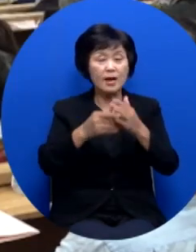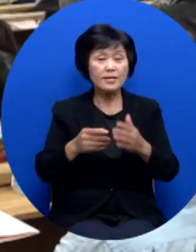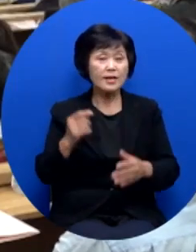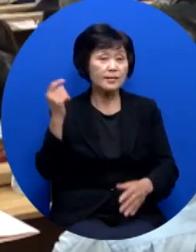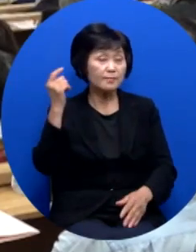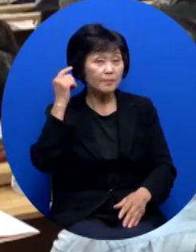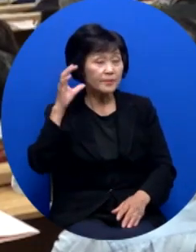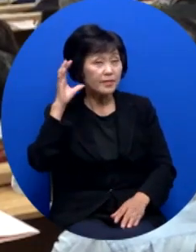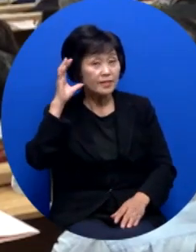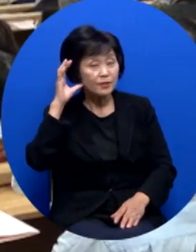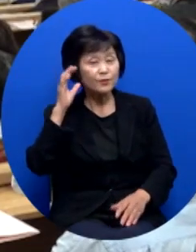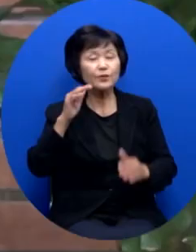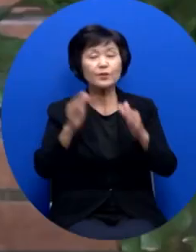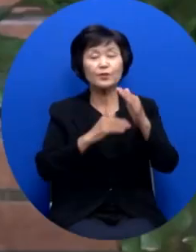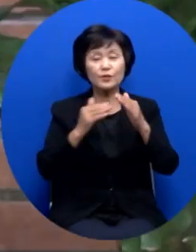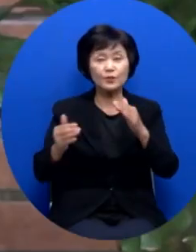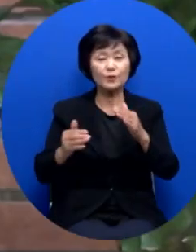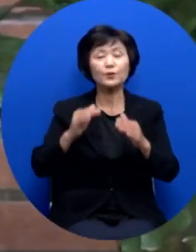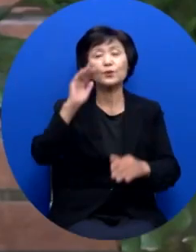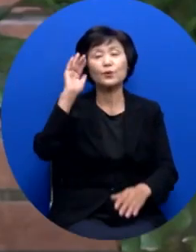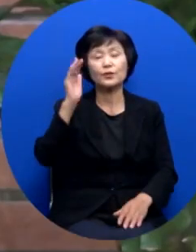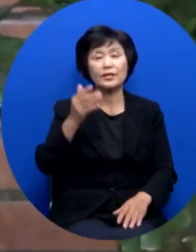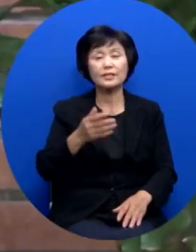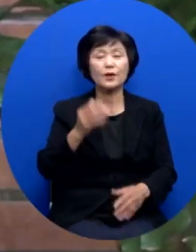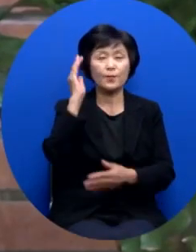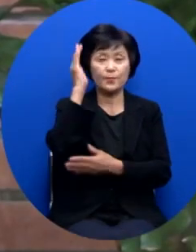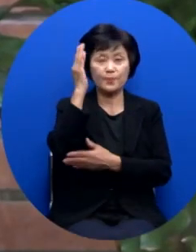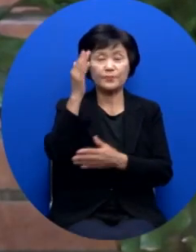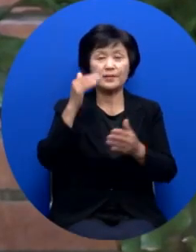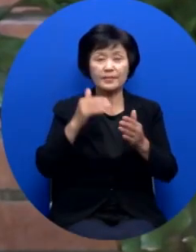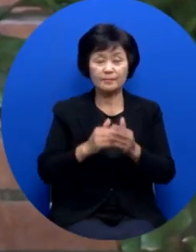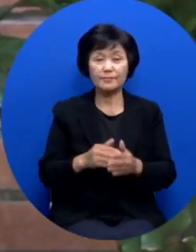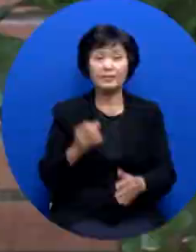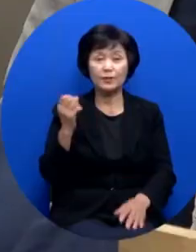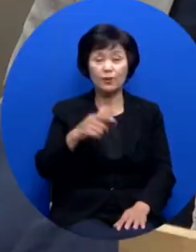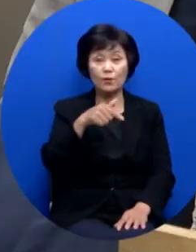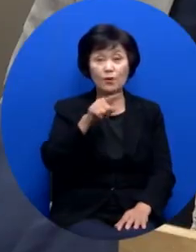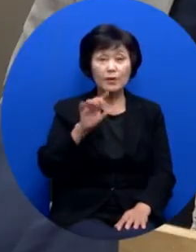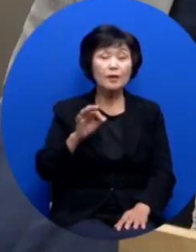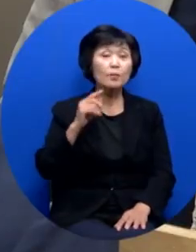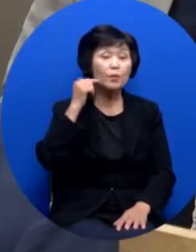성도가 되길 바란다고 전했습니다. 이어 서울 남로회 노회장 강병철 목사는